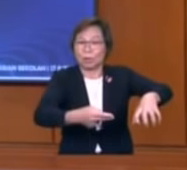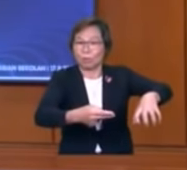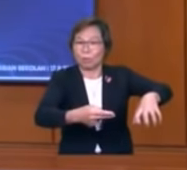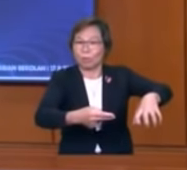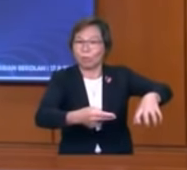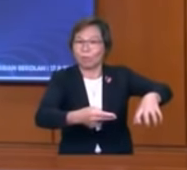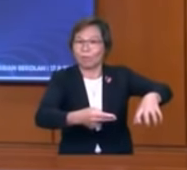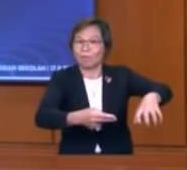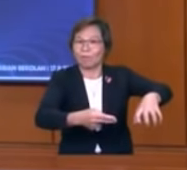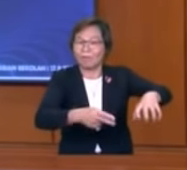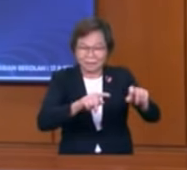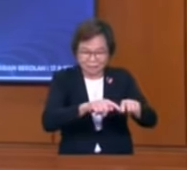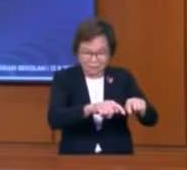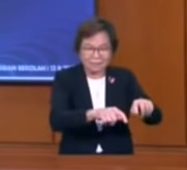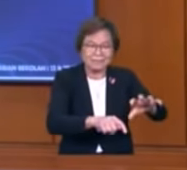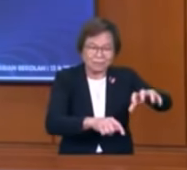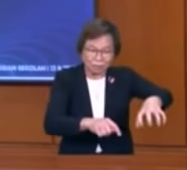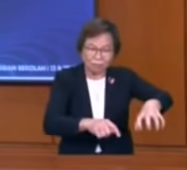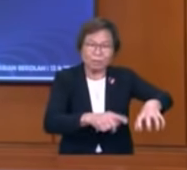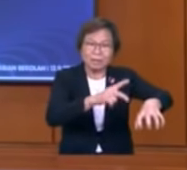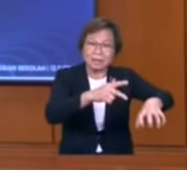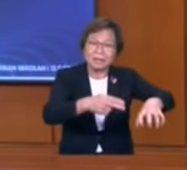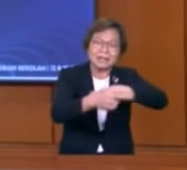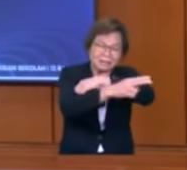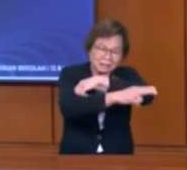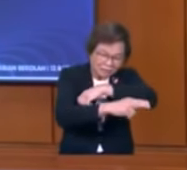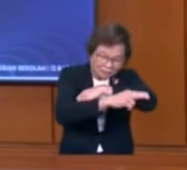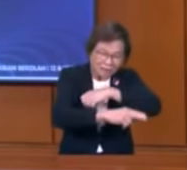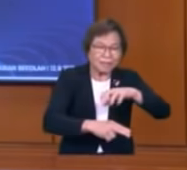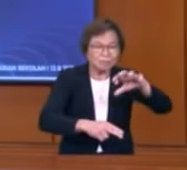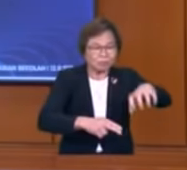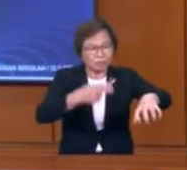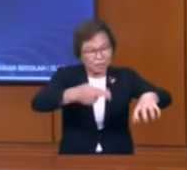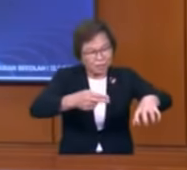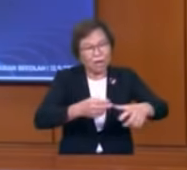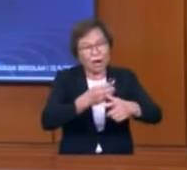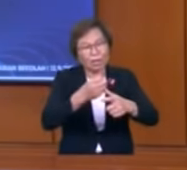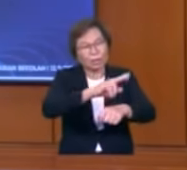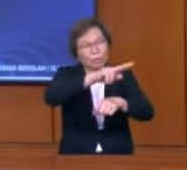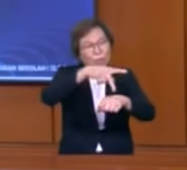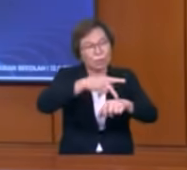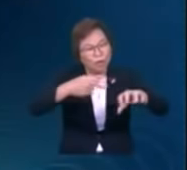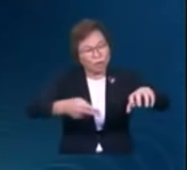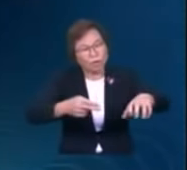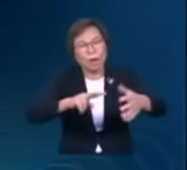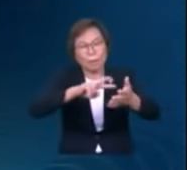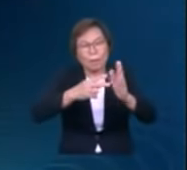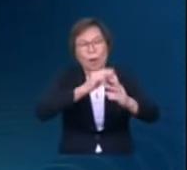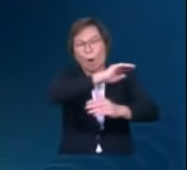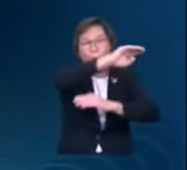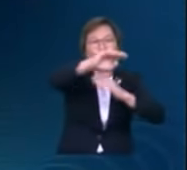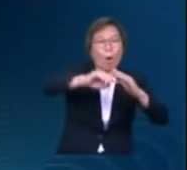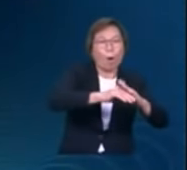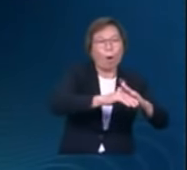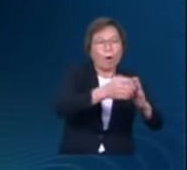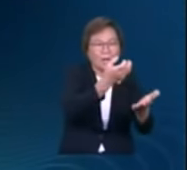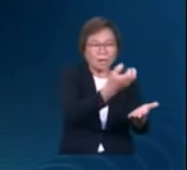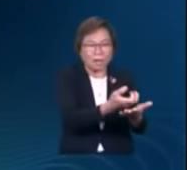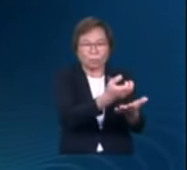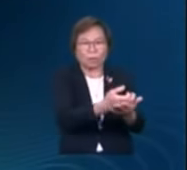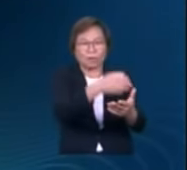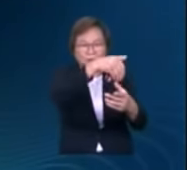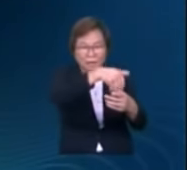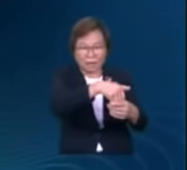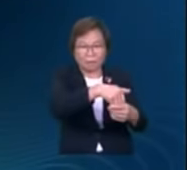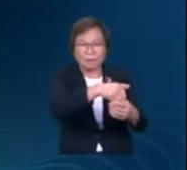negeri atau kawasan atau pulau yang dijadikan tok treble ini bermakna nyapo keseluruhan sistem ekonomi